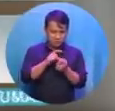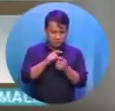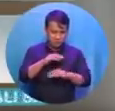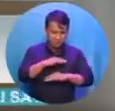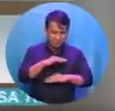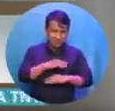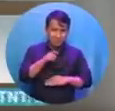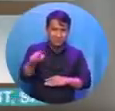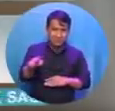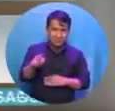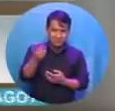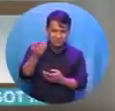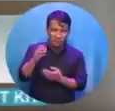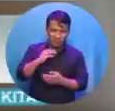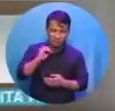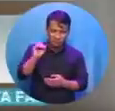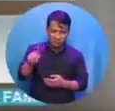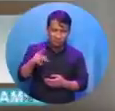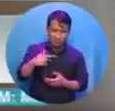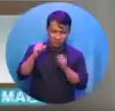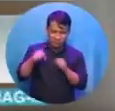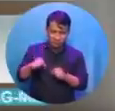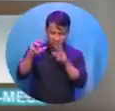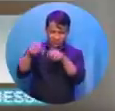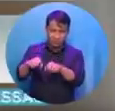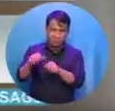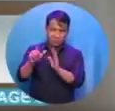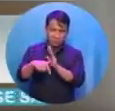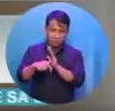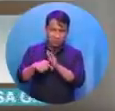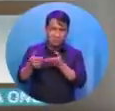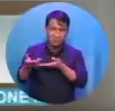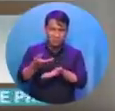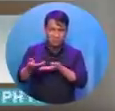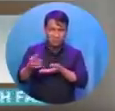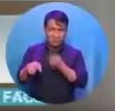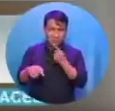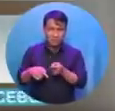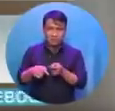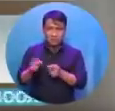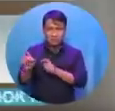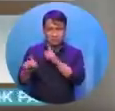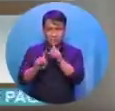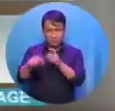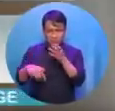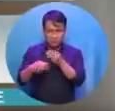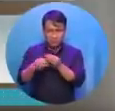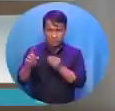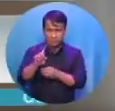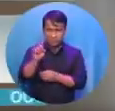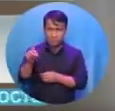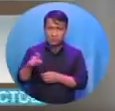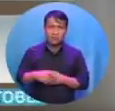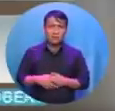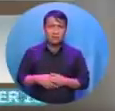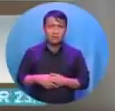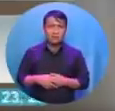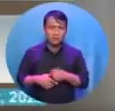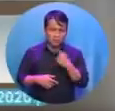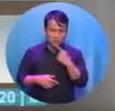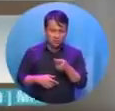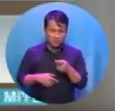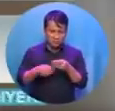para ma-arresto mo silang dalawa. Mamaya kukonsulta tayo. For the meantime, may mga katanungan pa po ako, ma'am. Sabi